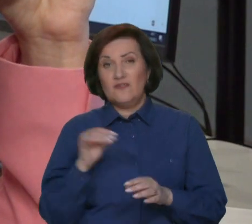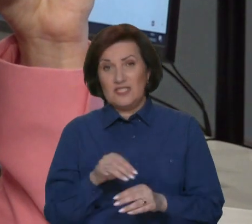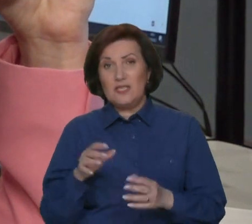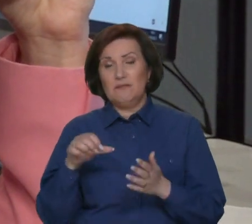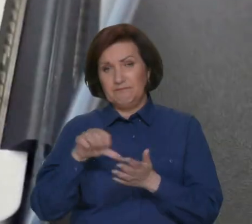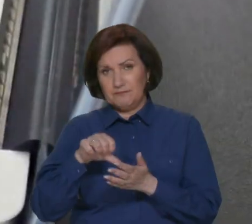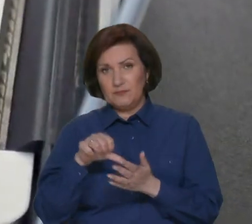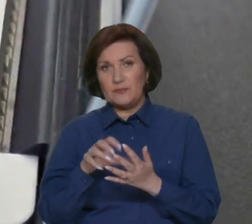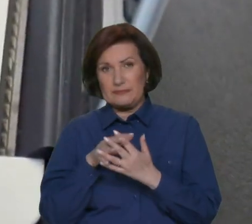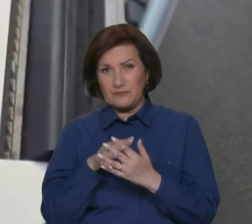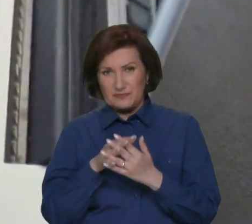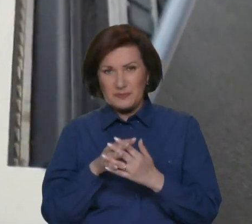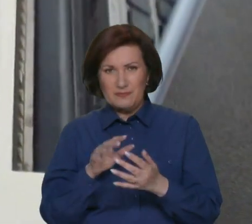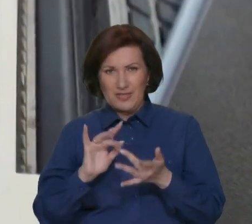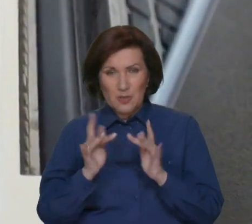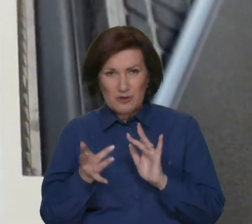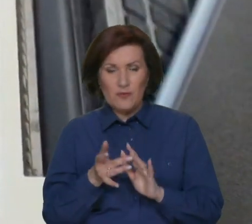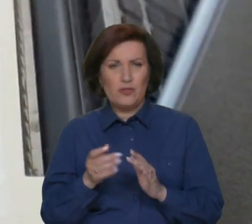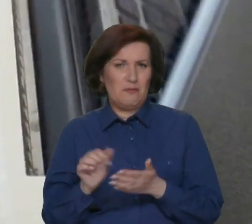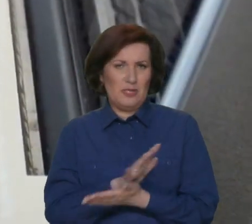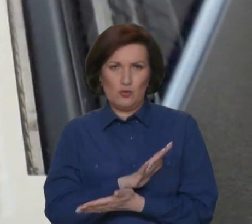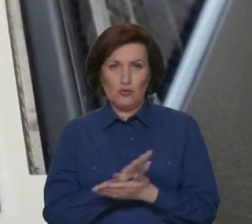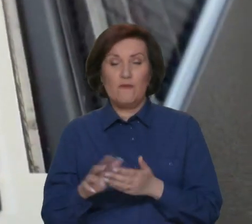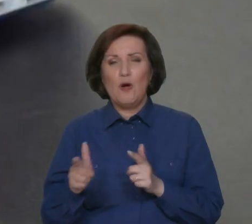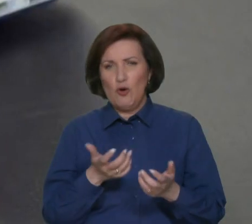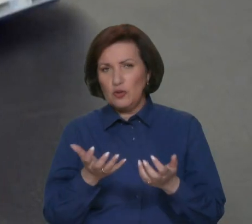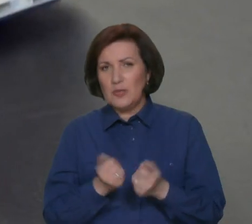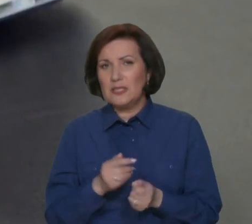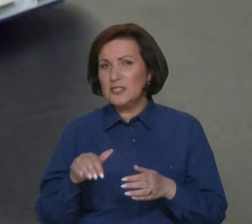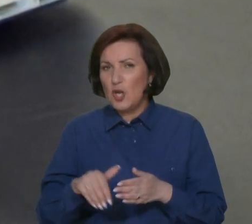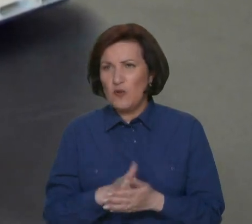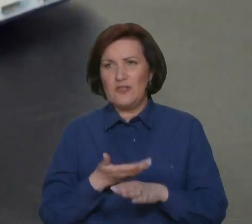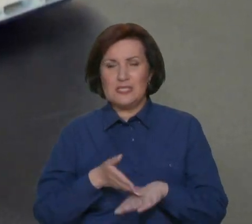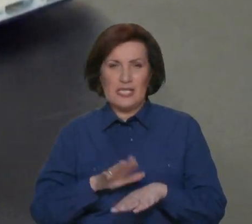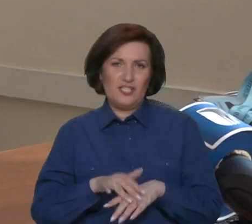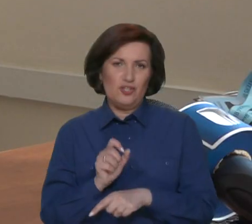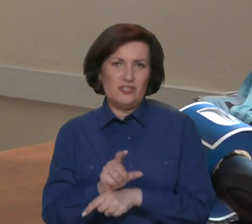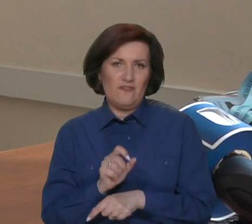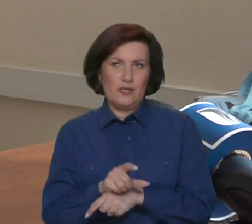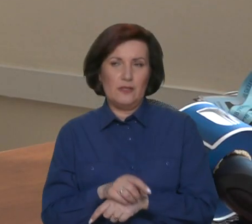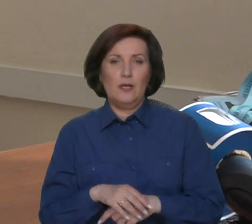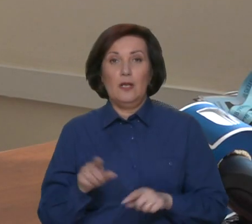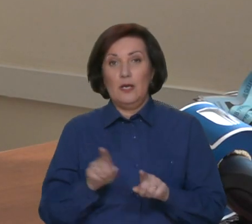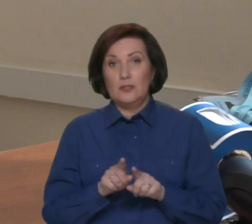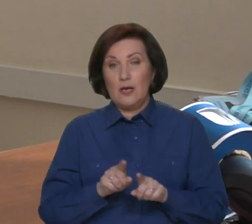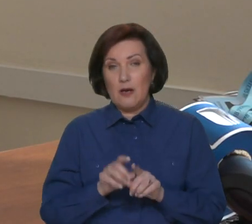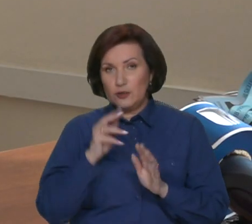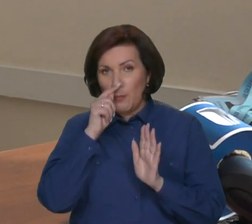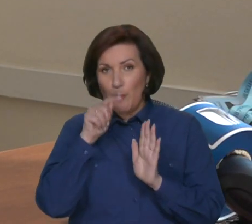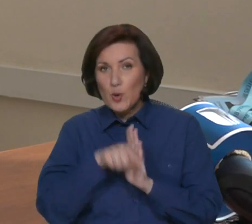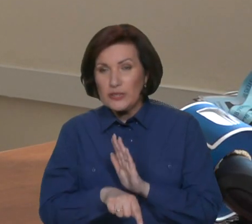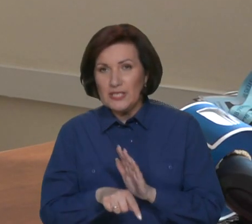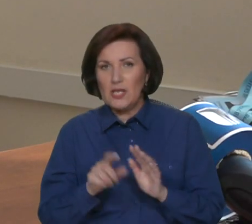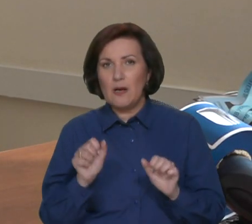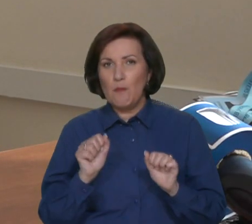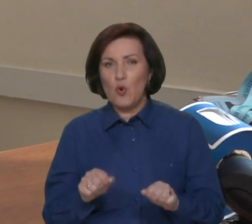кіберфронті безкоштовно, розповідають в Мінцифрі. Крім того, готові братися за нові та складніші завдання. Та ж операція по проникненню, яка